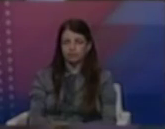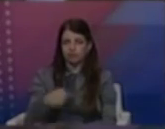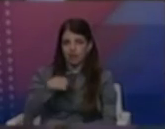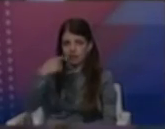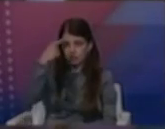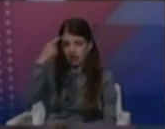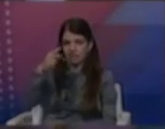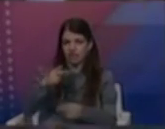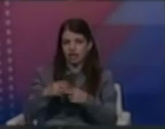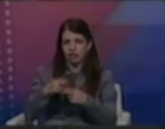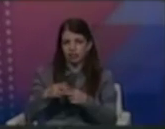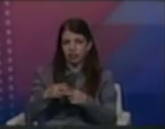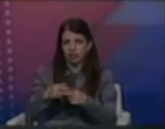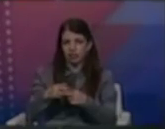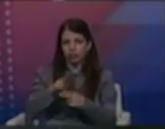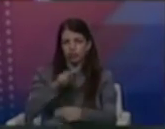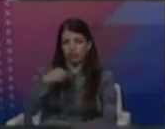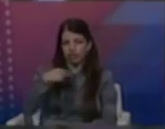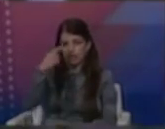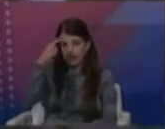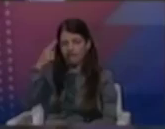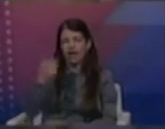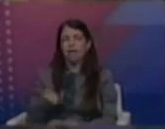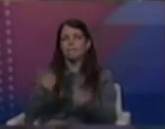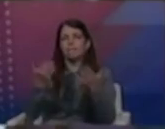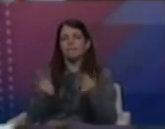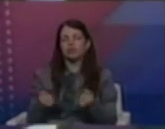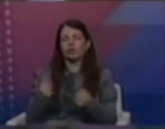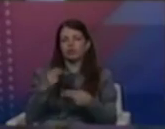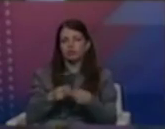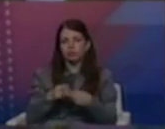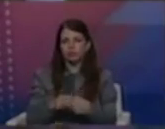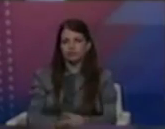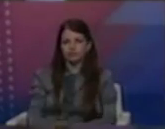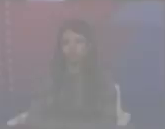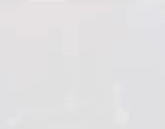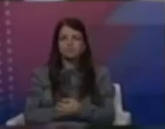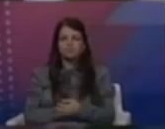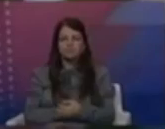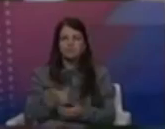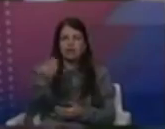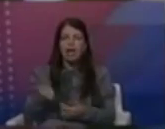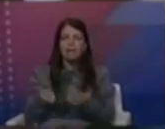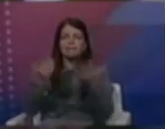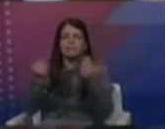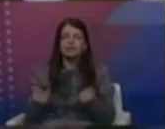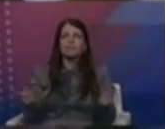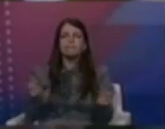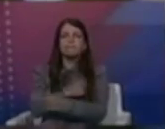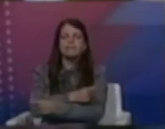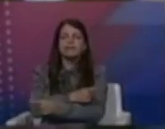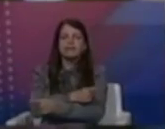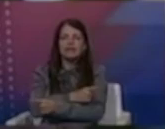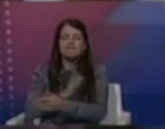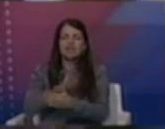Naf li se wettquha u naf li hemm bżonn illi iwettquha. Hemm bżonn